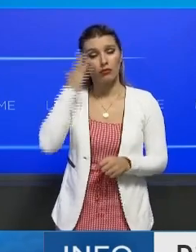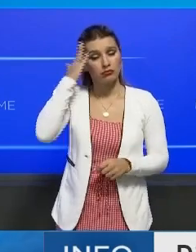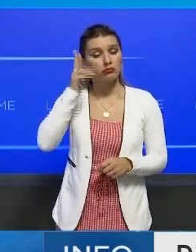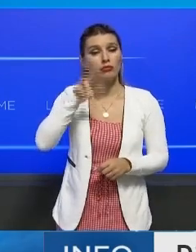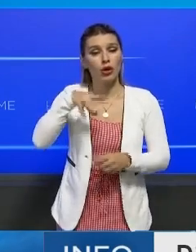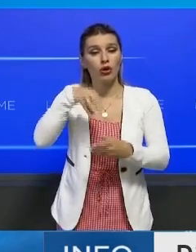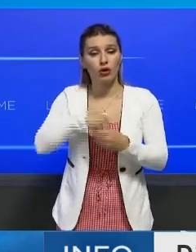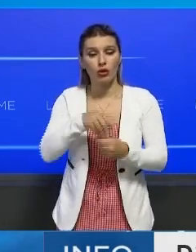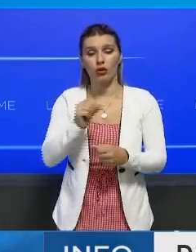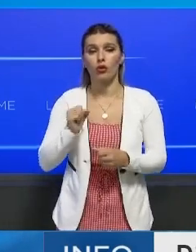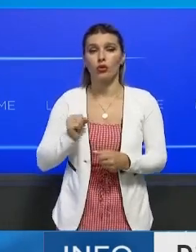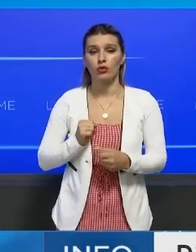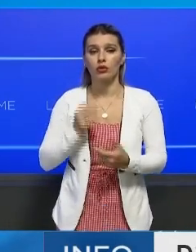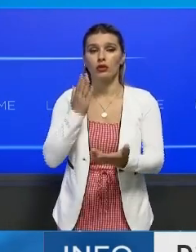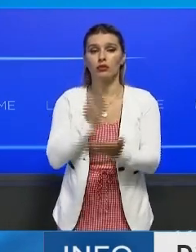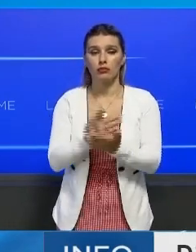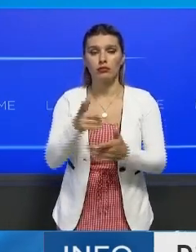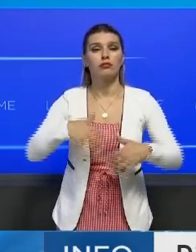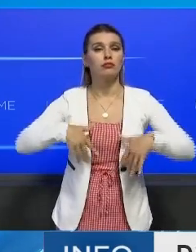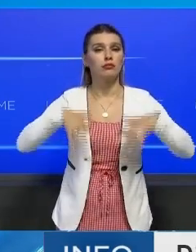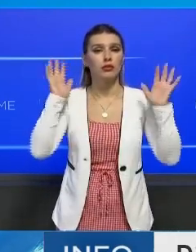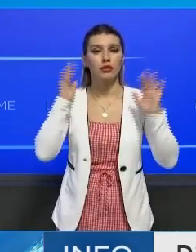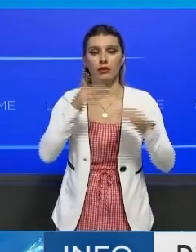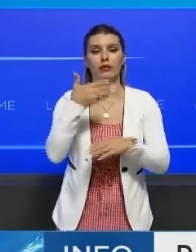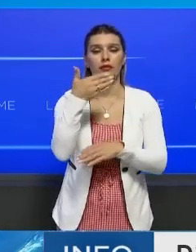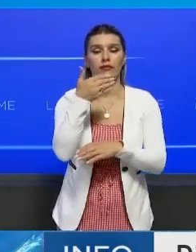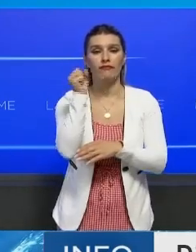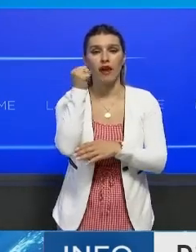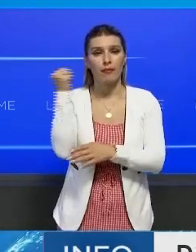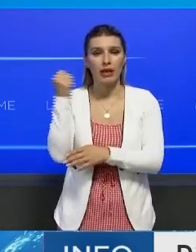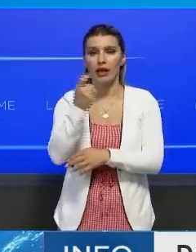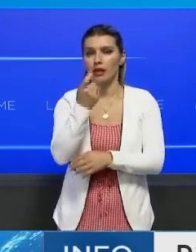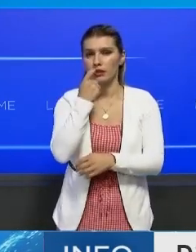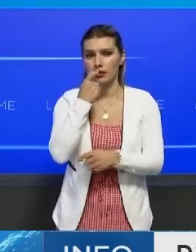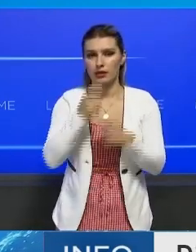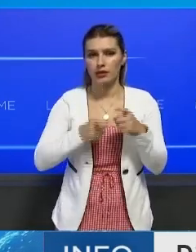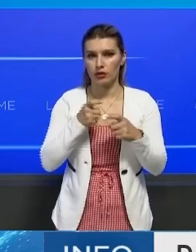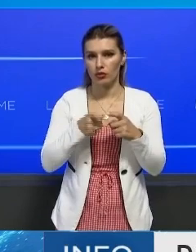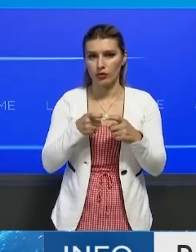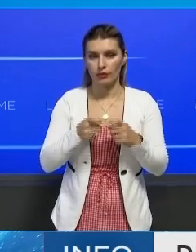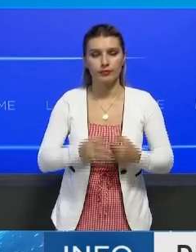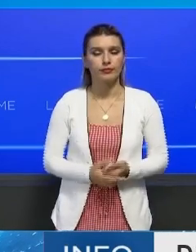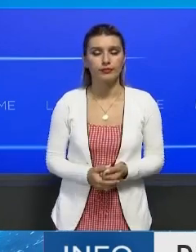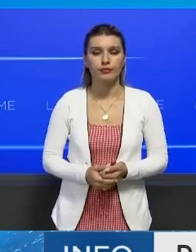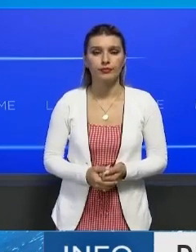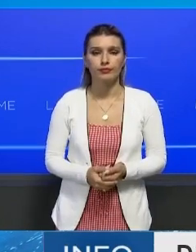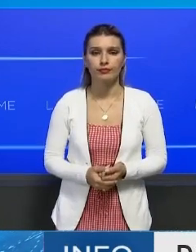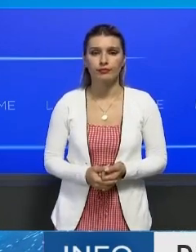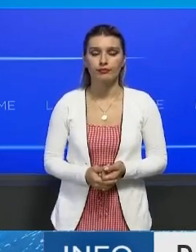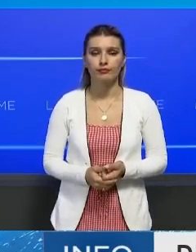edhe ushtarët që ishin dorëzuar nga fabrika e çelikut Azovstal në Mariupol.